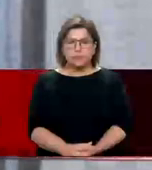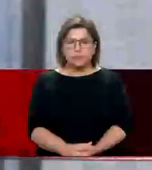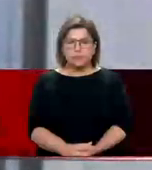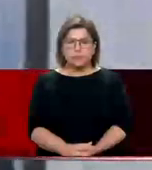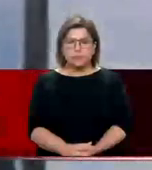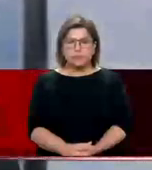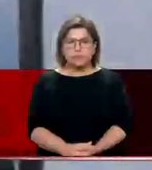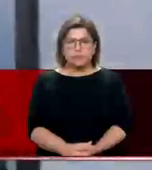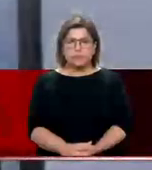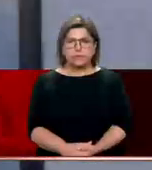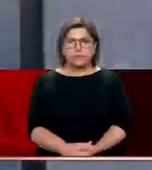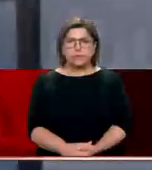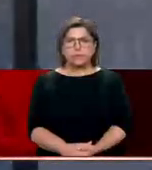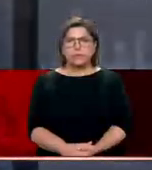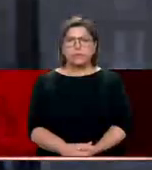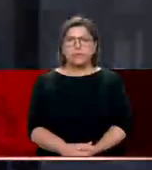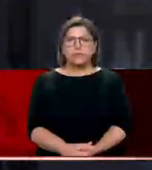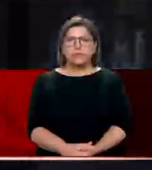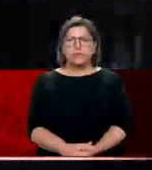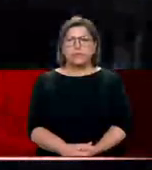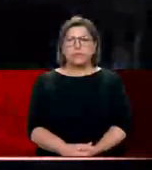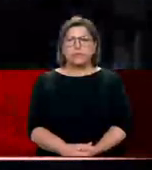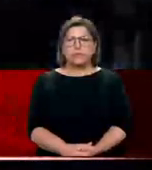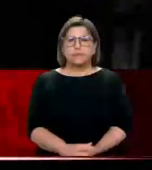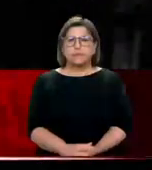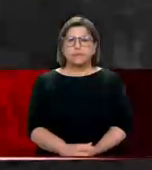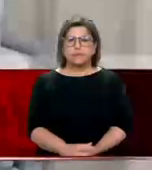Herkes karşısındakinin elini tutsun.